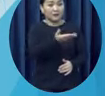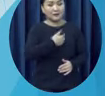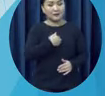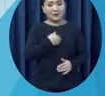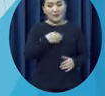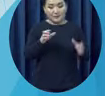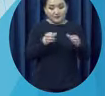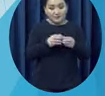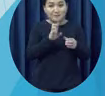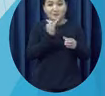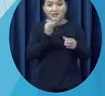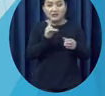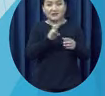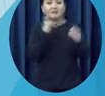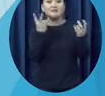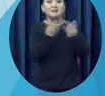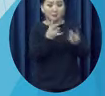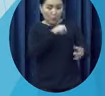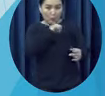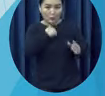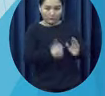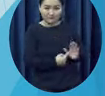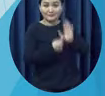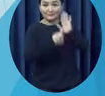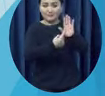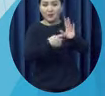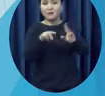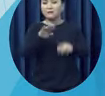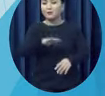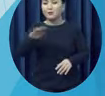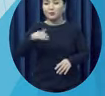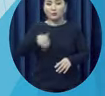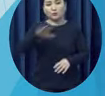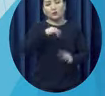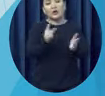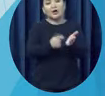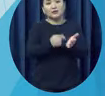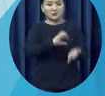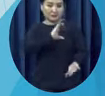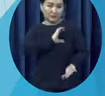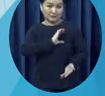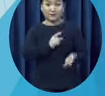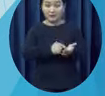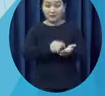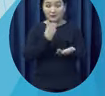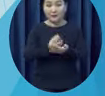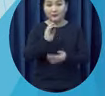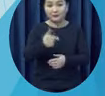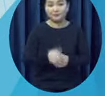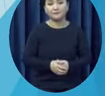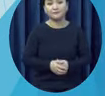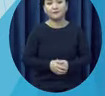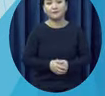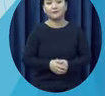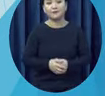бичил нийгэмдээ өөрийн гэсэн байр сууриа эзлэх зэрэг нь бол хүүхдийн хувьд бол хамгийн түрүүний одоо хэрэгцээ, сэтгэл зүйн хэрэгцээ бол болдог. Мөн одоо